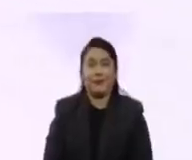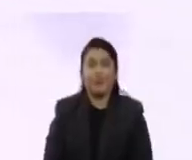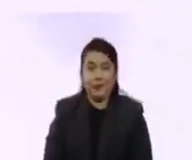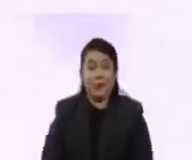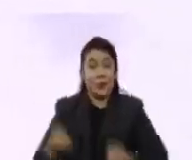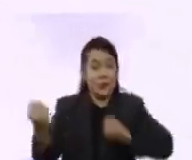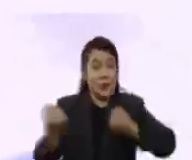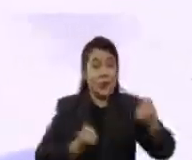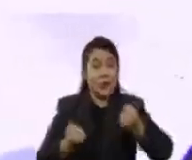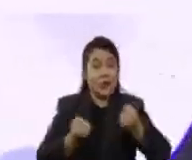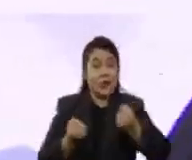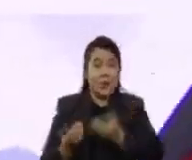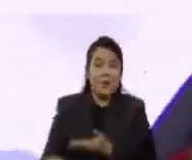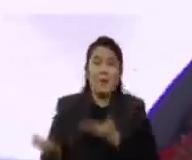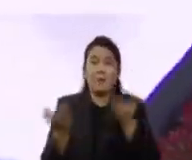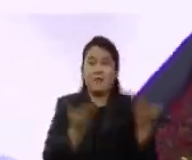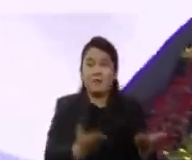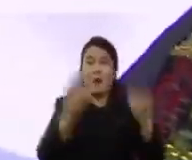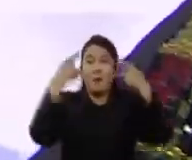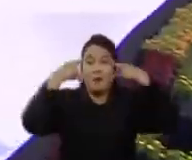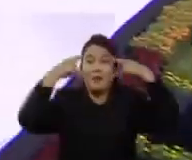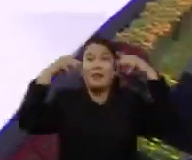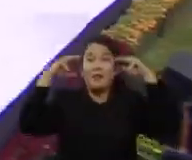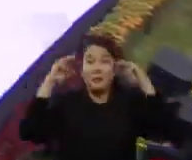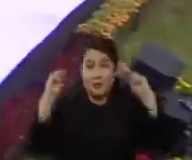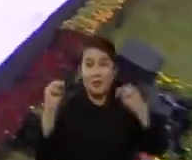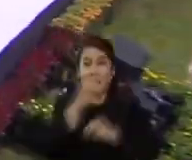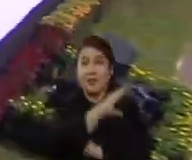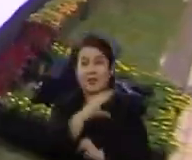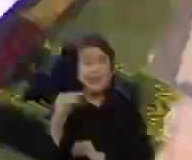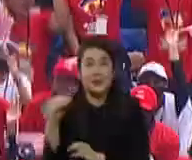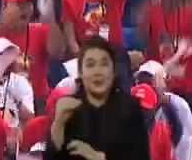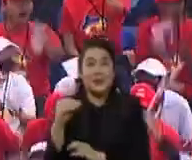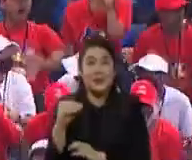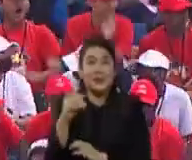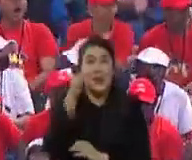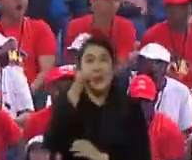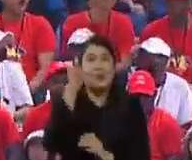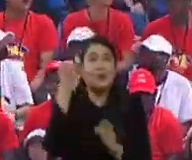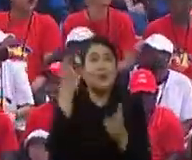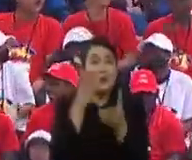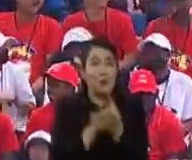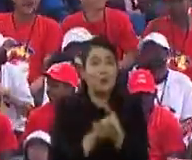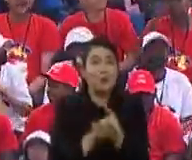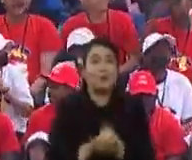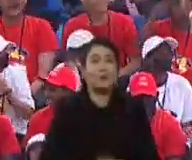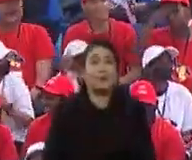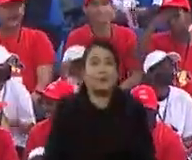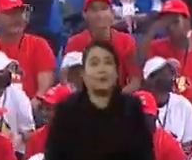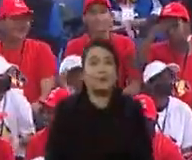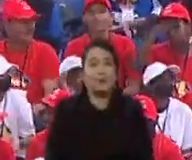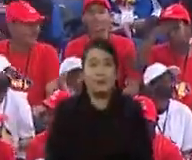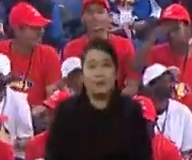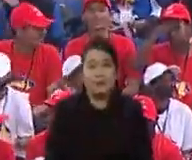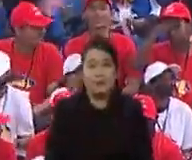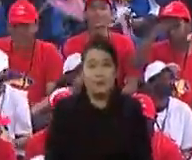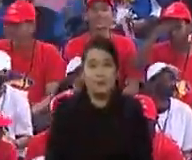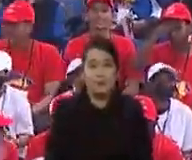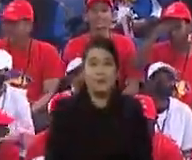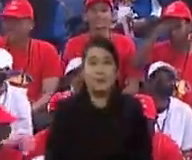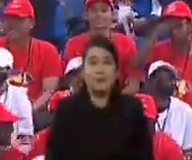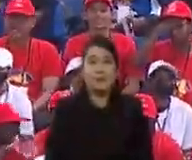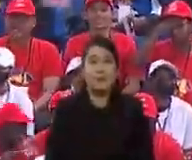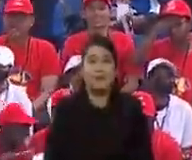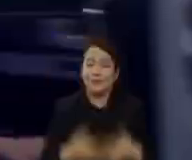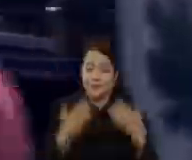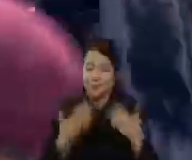Kenderaan yang membawa Yang Amat Berhormat Datuk Seri Ismail Sabri Yaakob dan juga Yang Berbahagia Datin Seri Mohaini binti Zainal